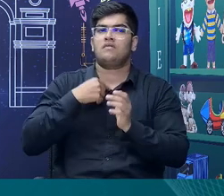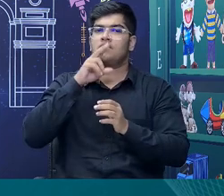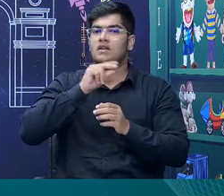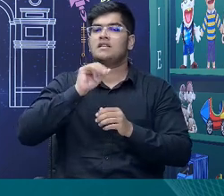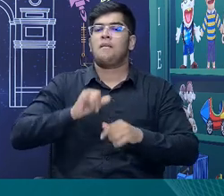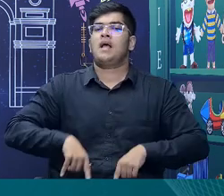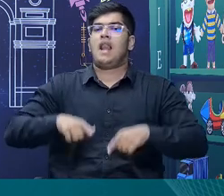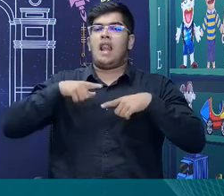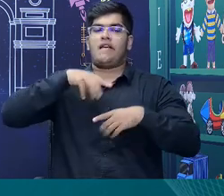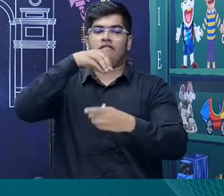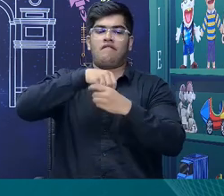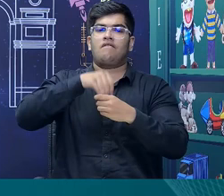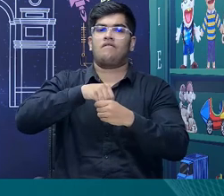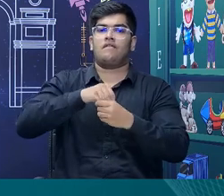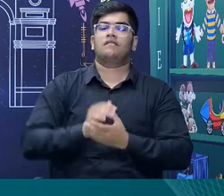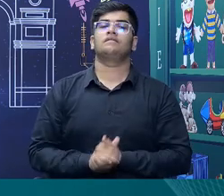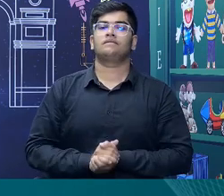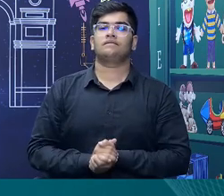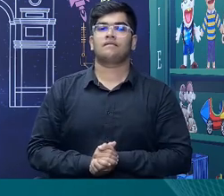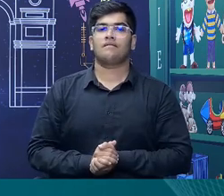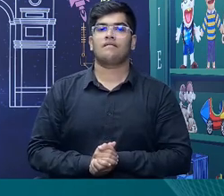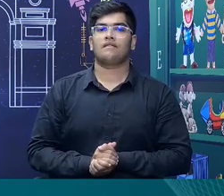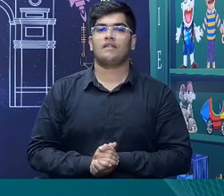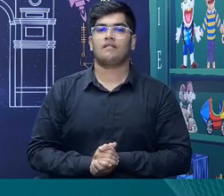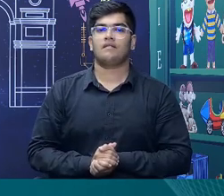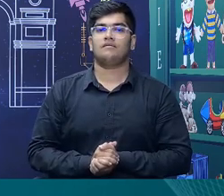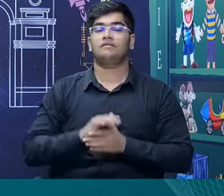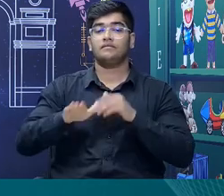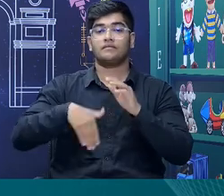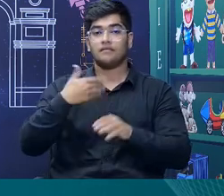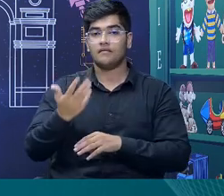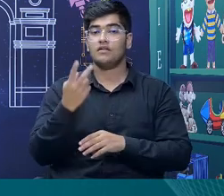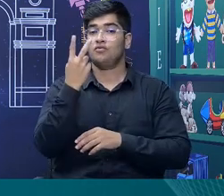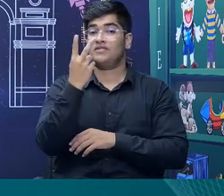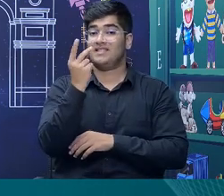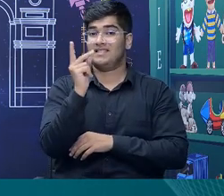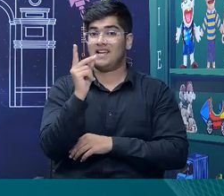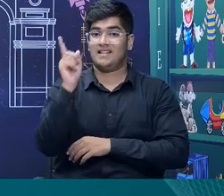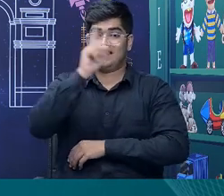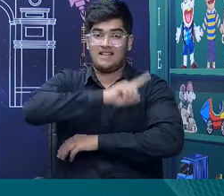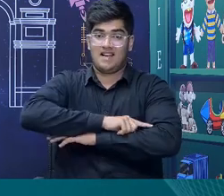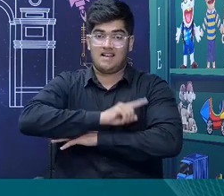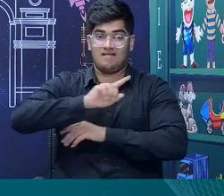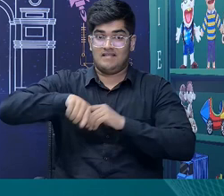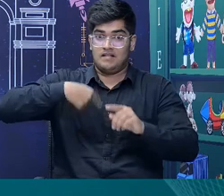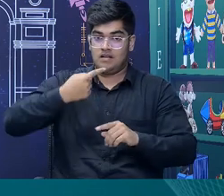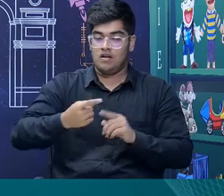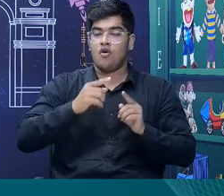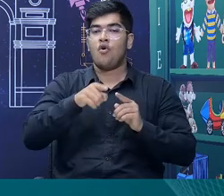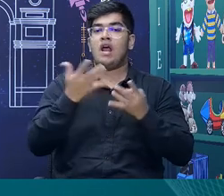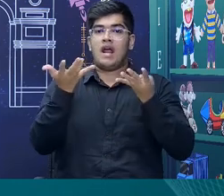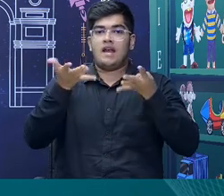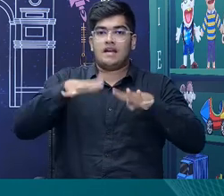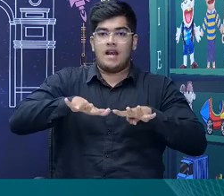फोर्स को और फिर उसके बाद दूसरे दिन से 9 दूसरे दिन से लेक नवे दिन तक